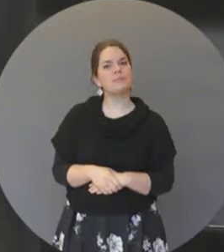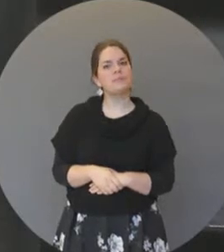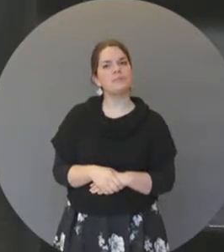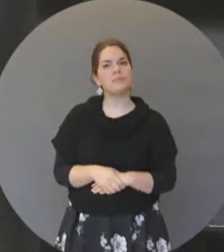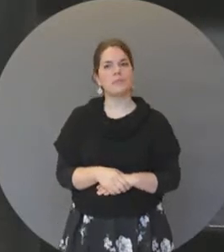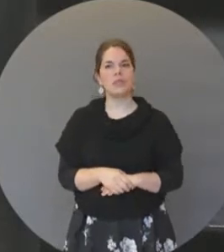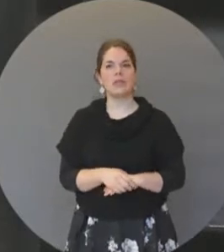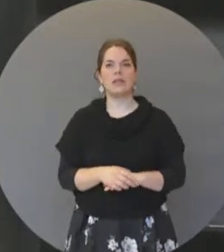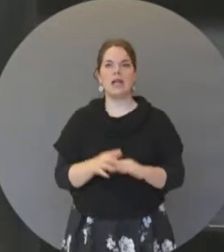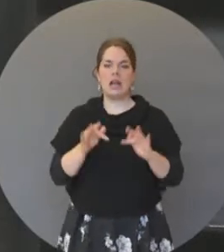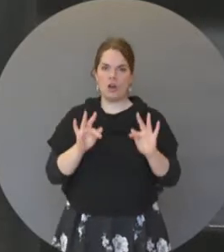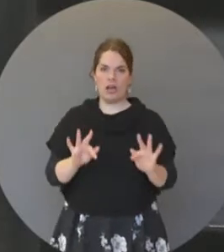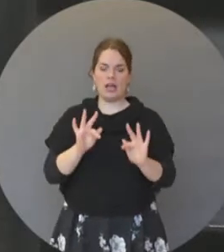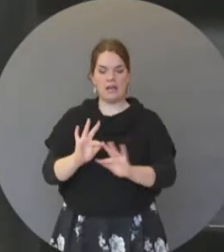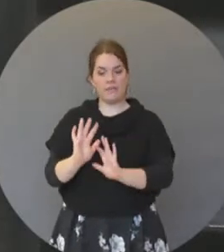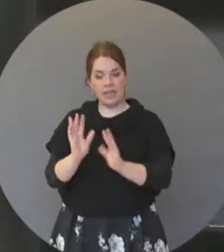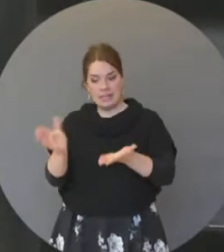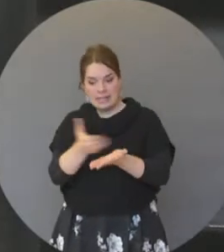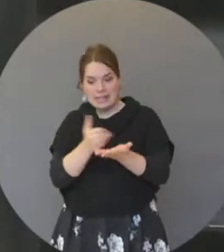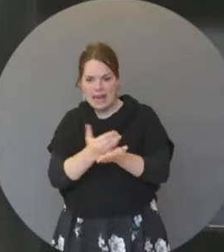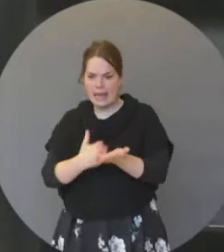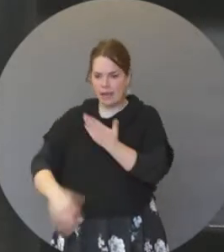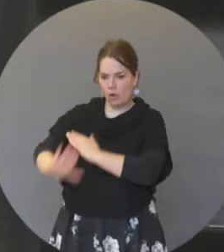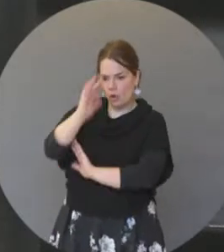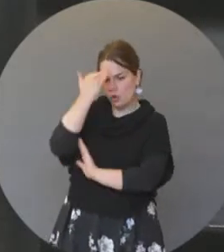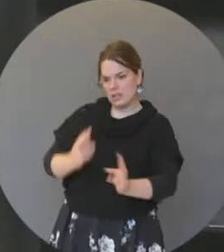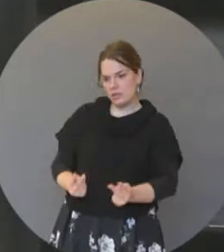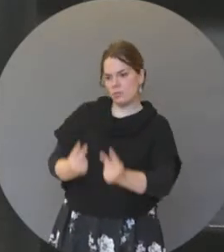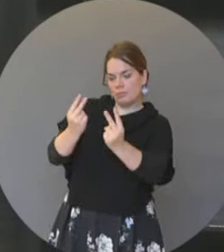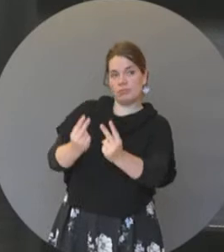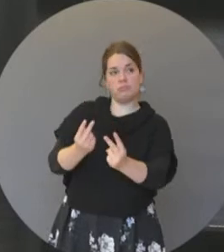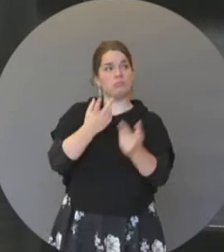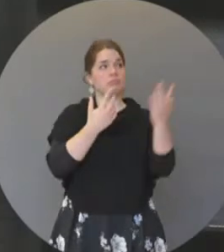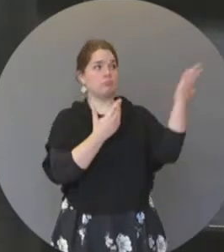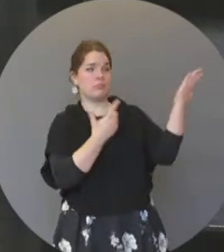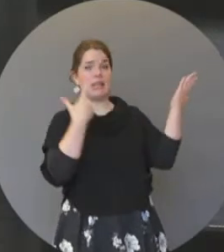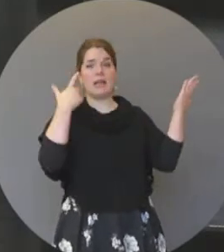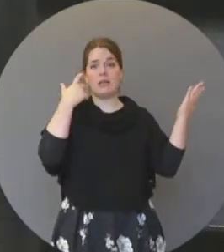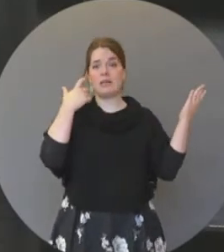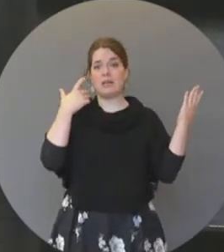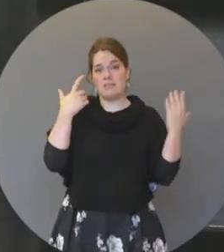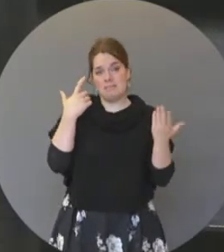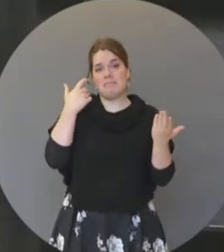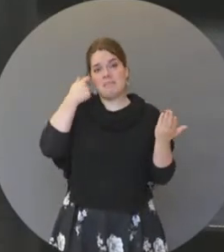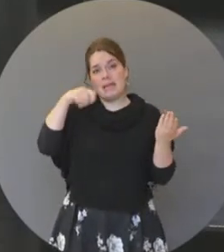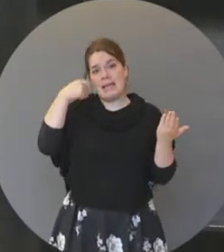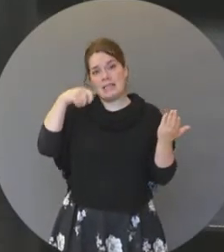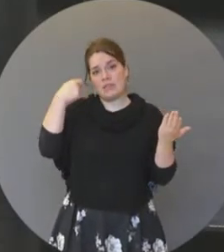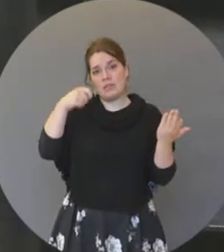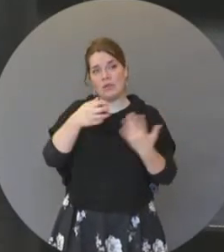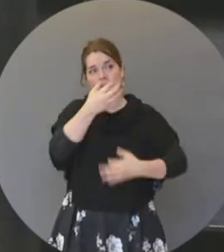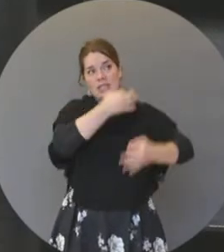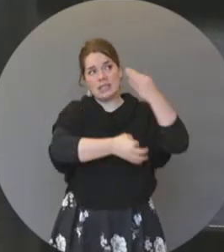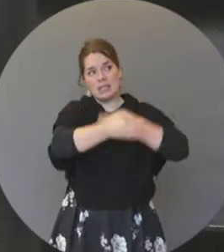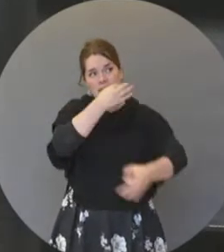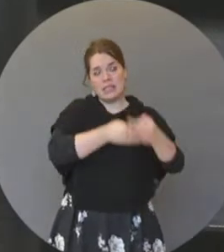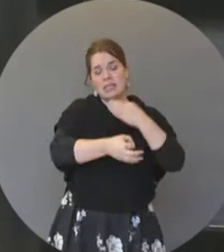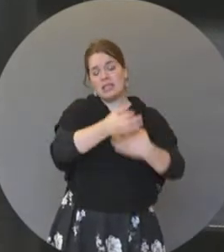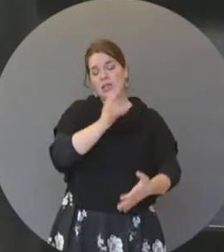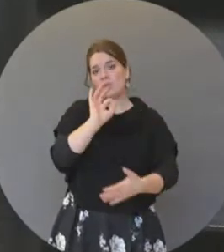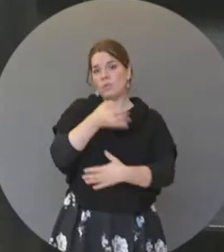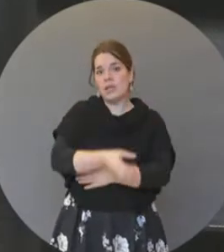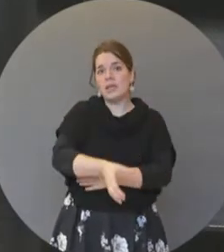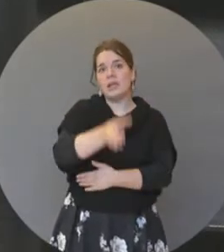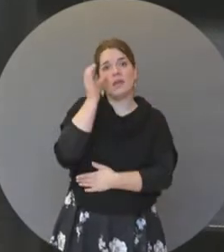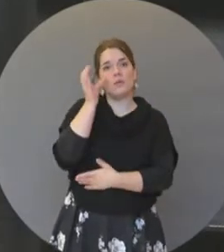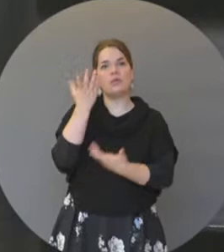salariale je pense que le président l'a encore démontré ce matin sur la grande écoute que l'on a et sur les premiers